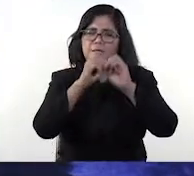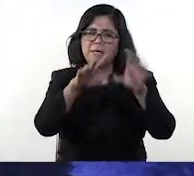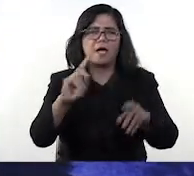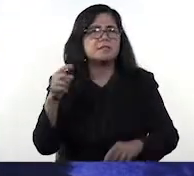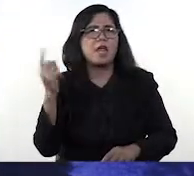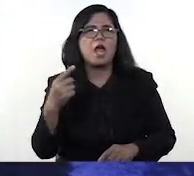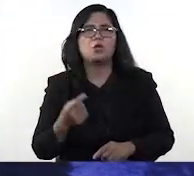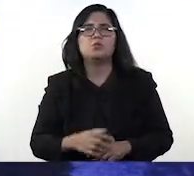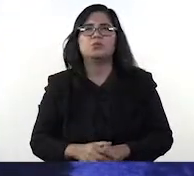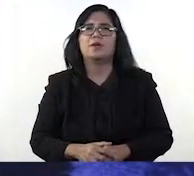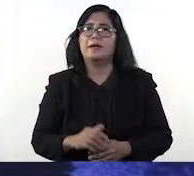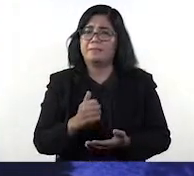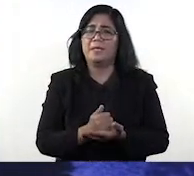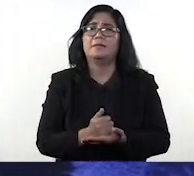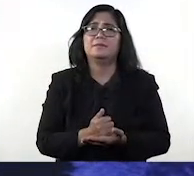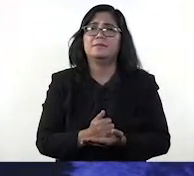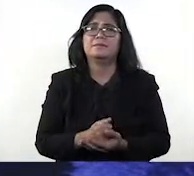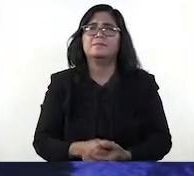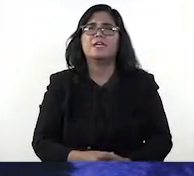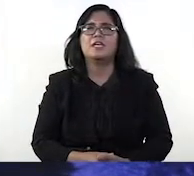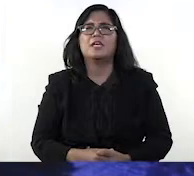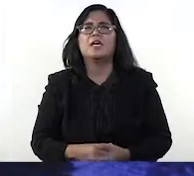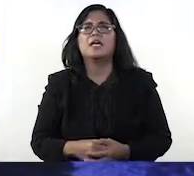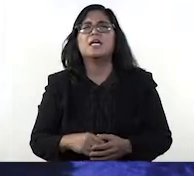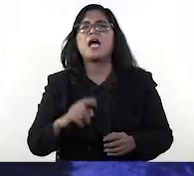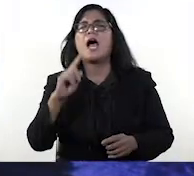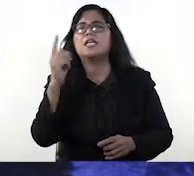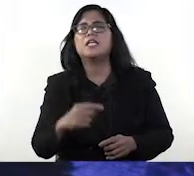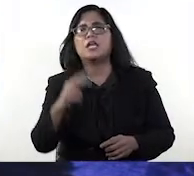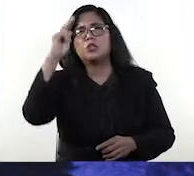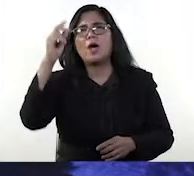kill selalu menjadi representative hai openrice